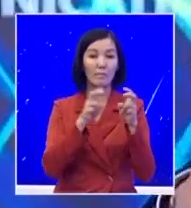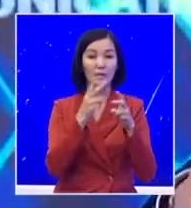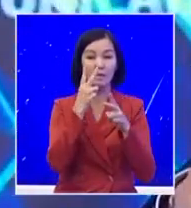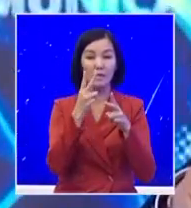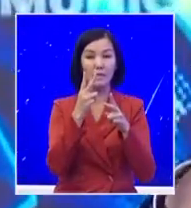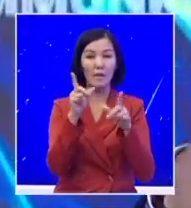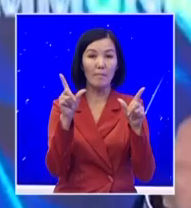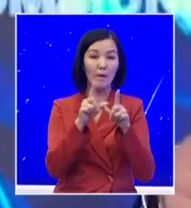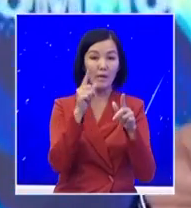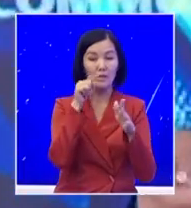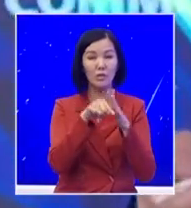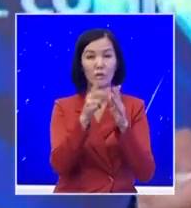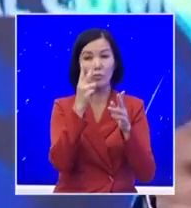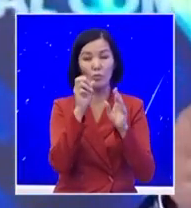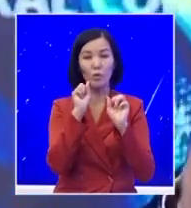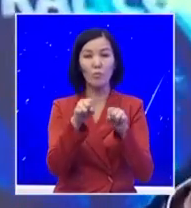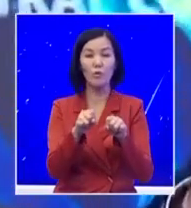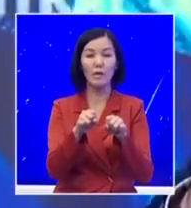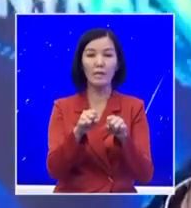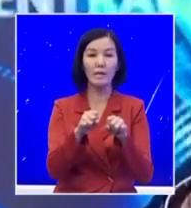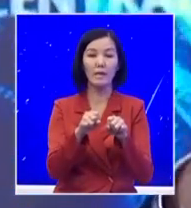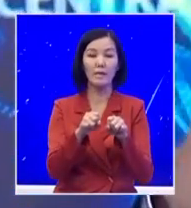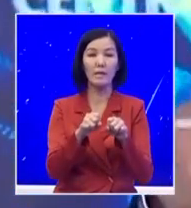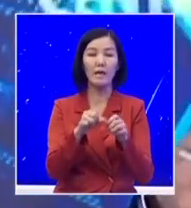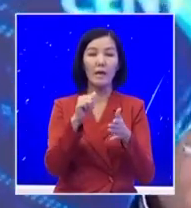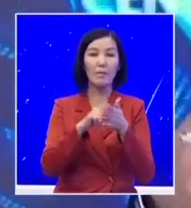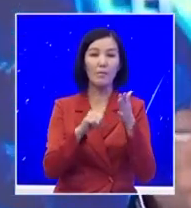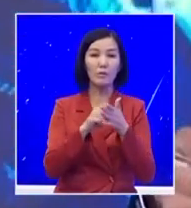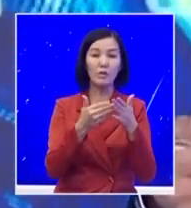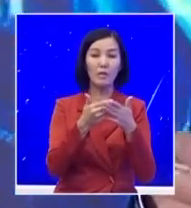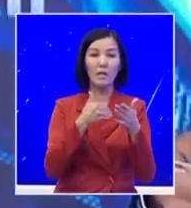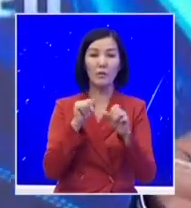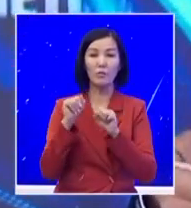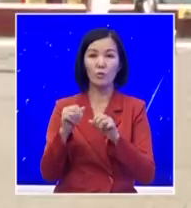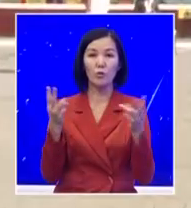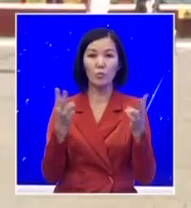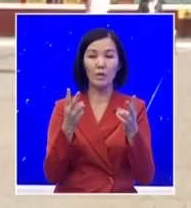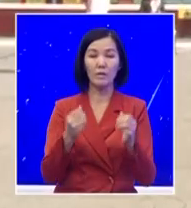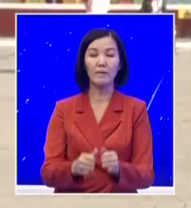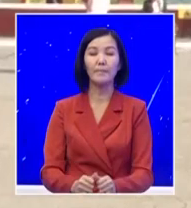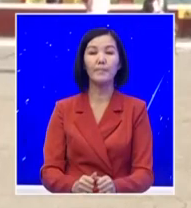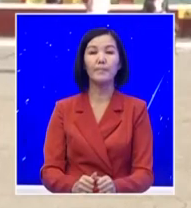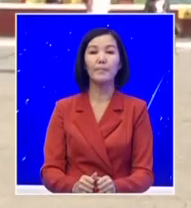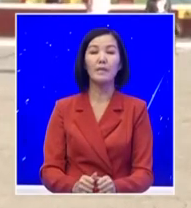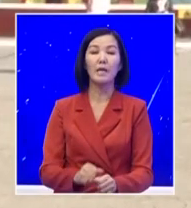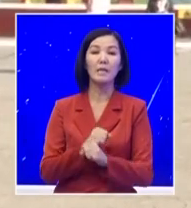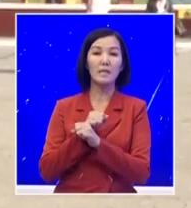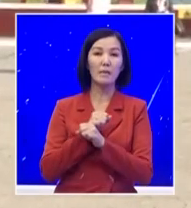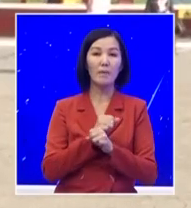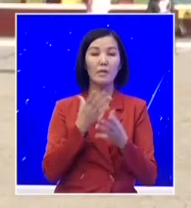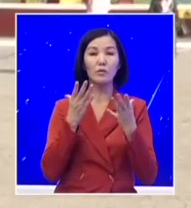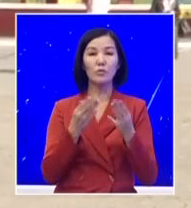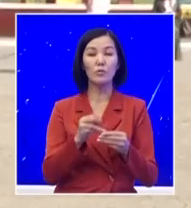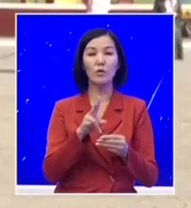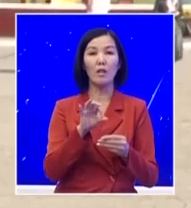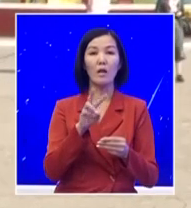отырады. Осылайша кәсіпкерлерге арнайы топ келгенше олқылықтың алдын алуға мүмкіндігі бар. Ал демалыс күндері локдаун